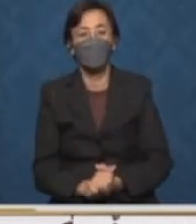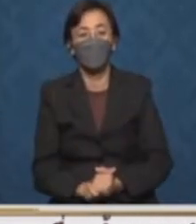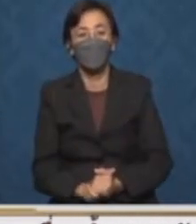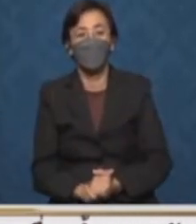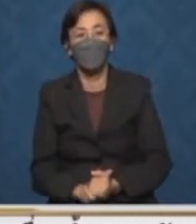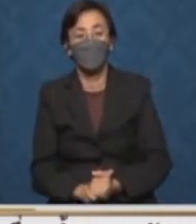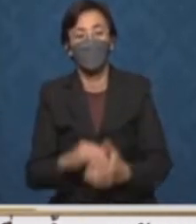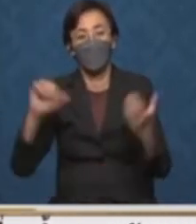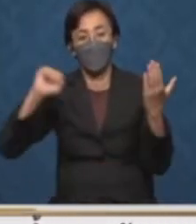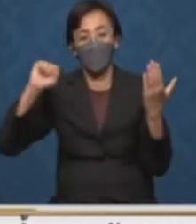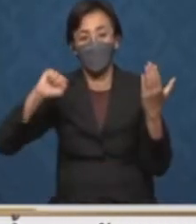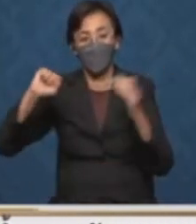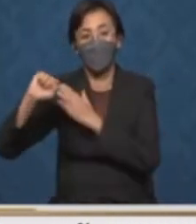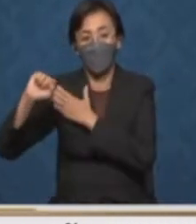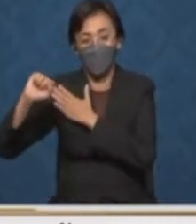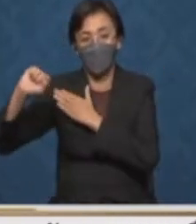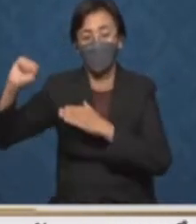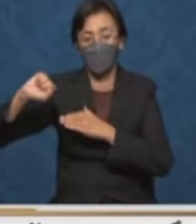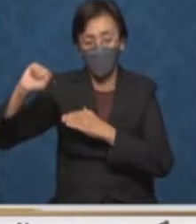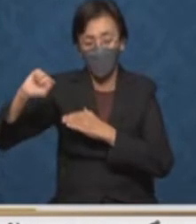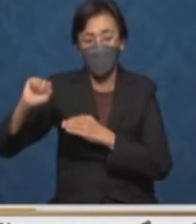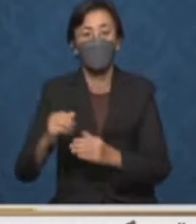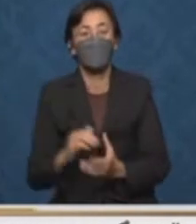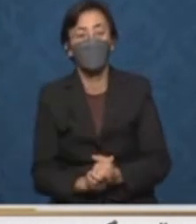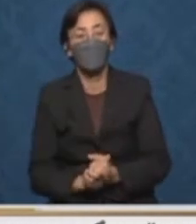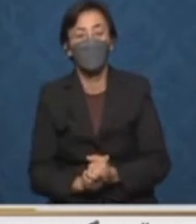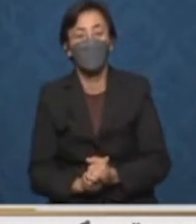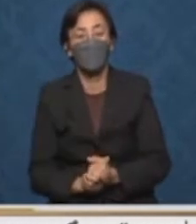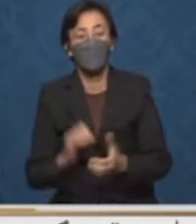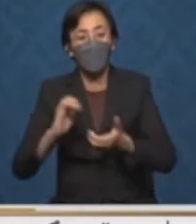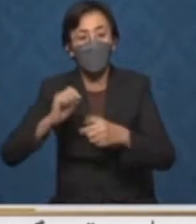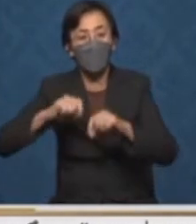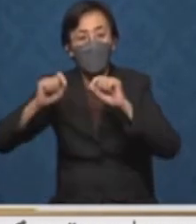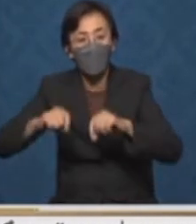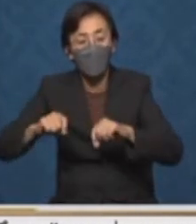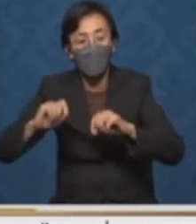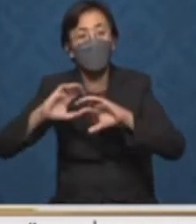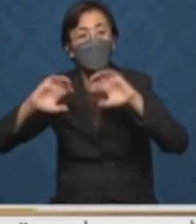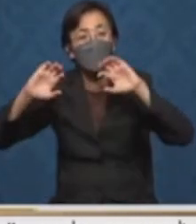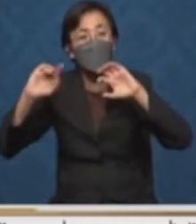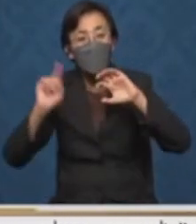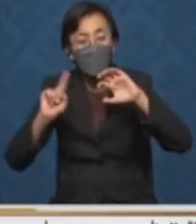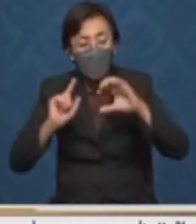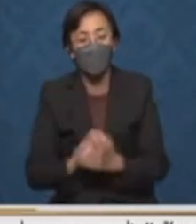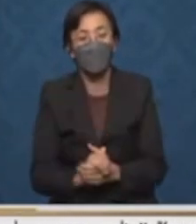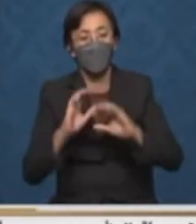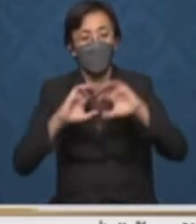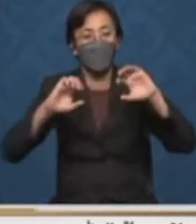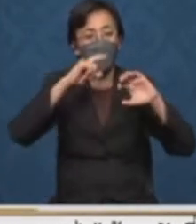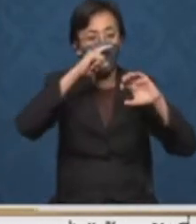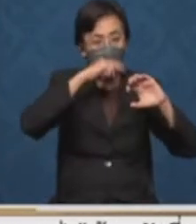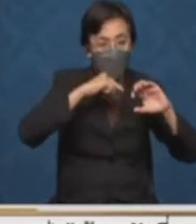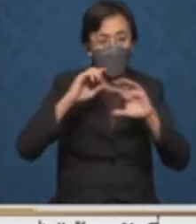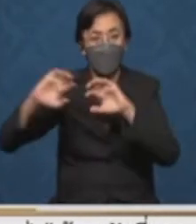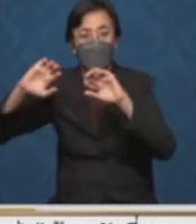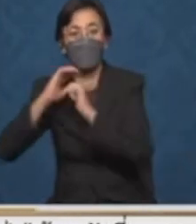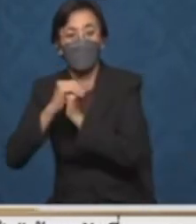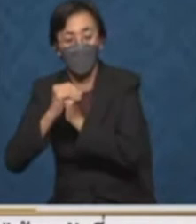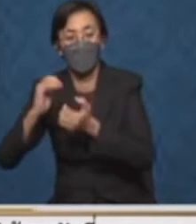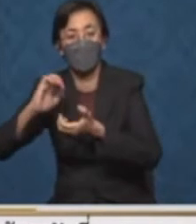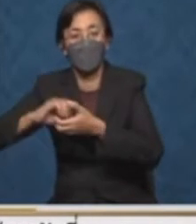วามือของผมเนี่ยเป็น G2G ครับระหว่างรัฐบาลไทยกับรัฐบาลจีน